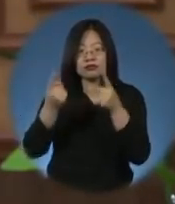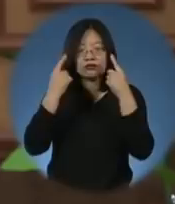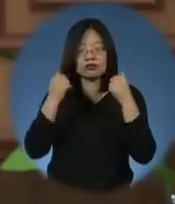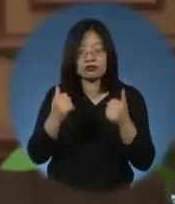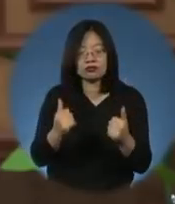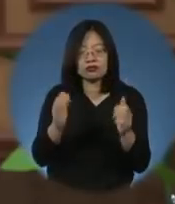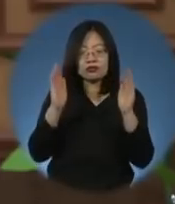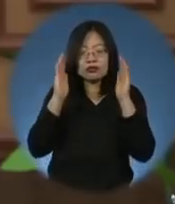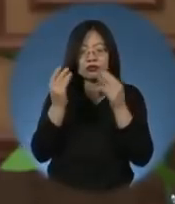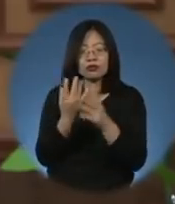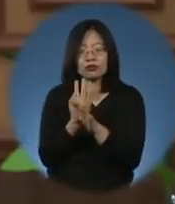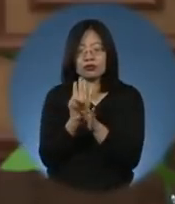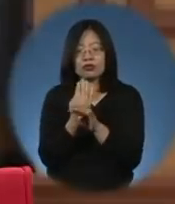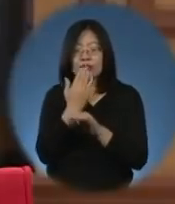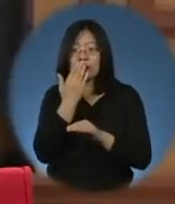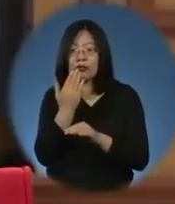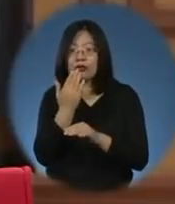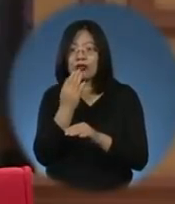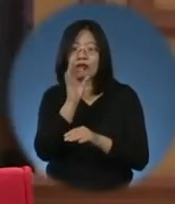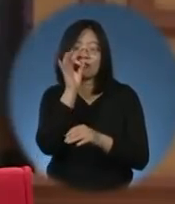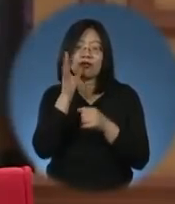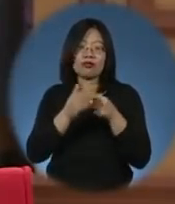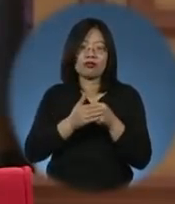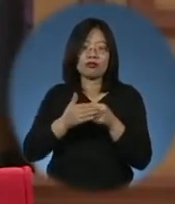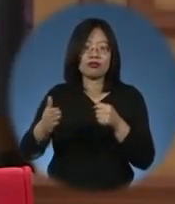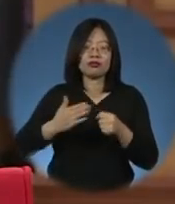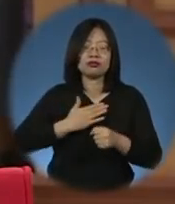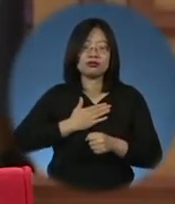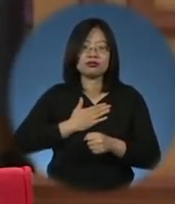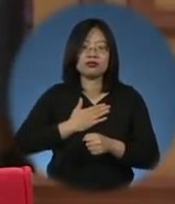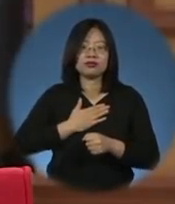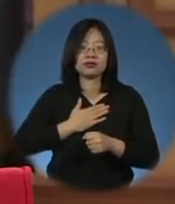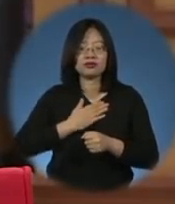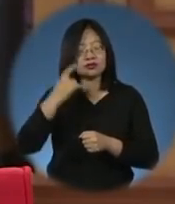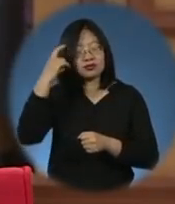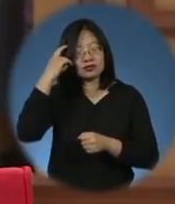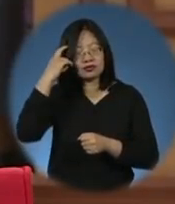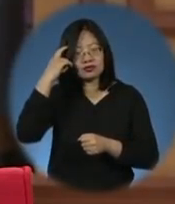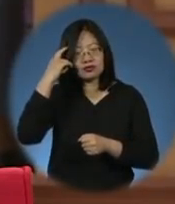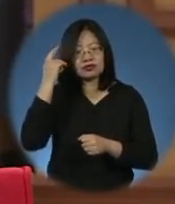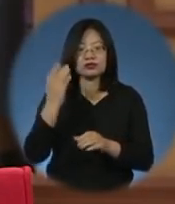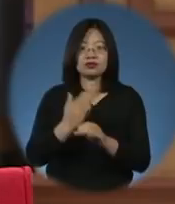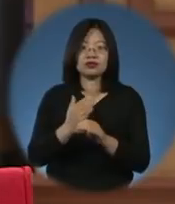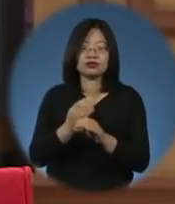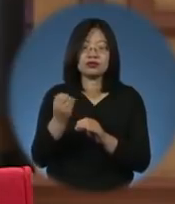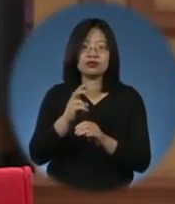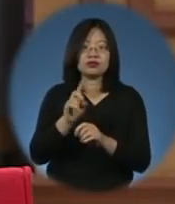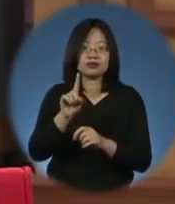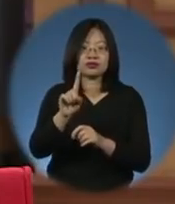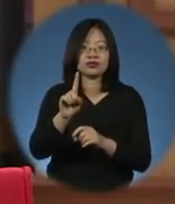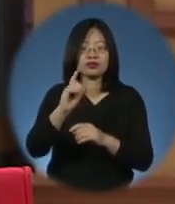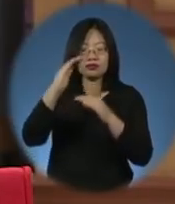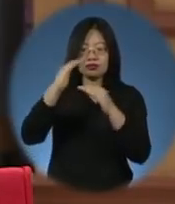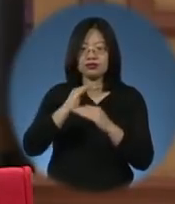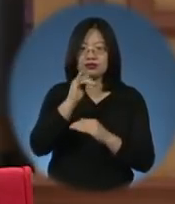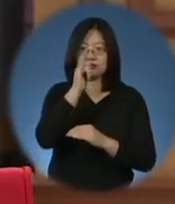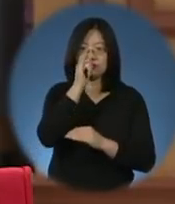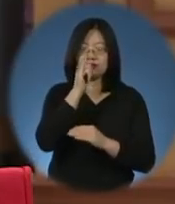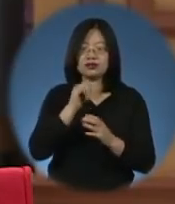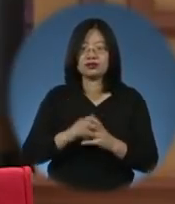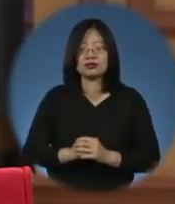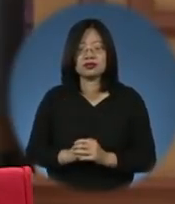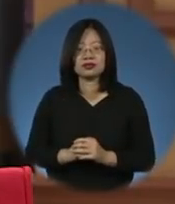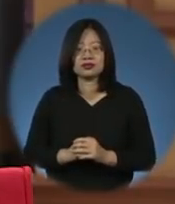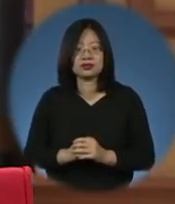언제 또 합니까? 그렇죠. 예. 불가능한 일이잖아요. 예. 그래서 제가 이제 생각하고 있는 또 하나의 시나리오가 있는데요. 그게